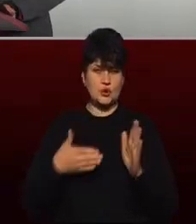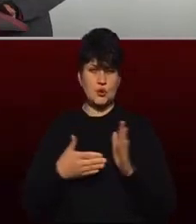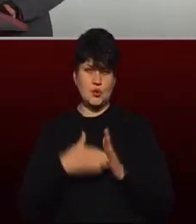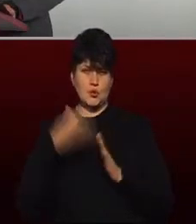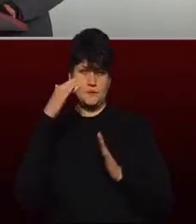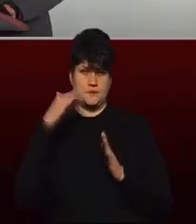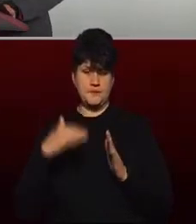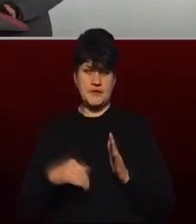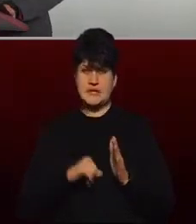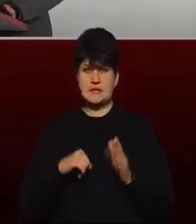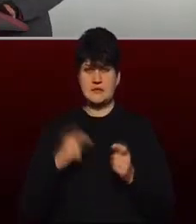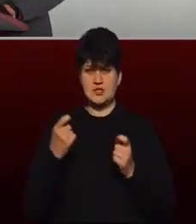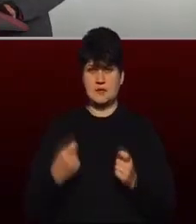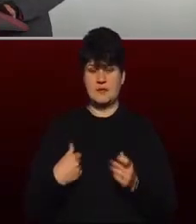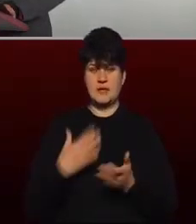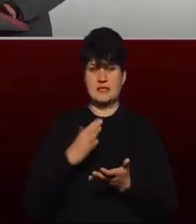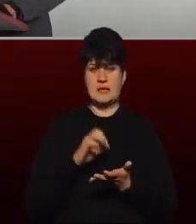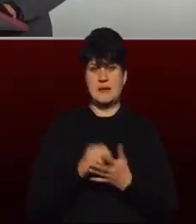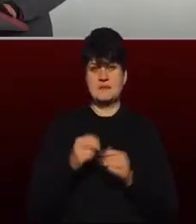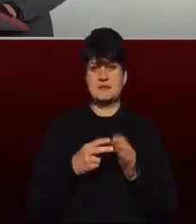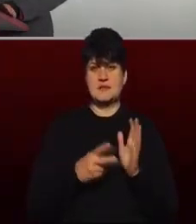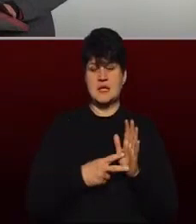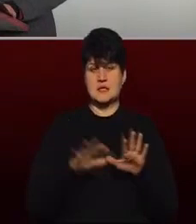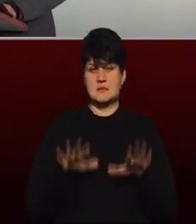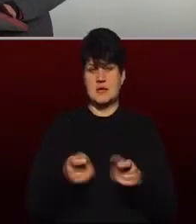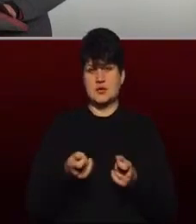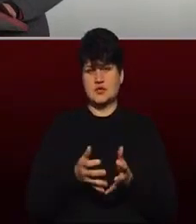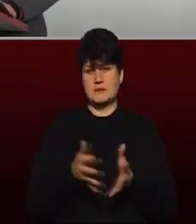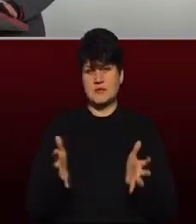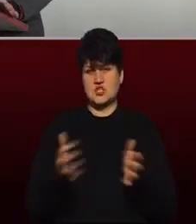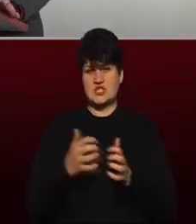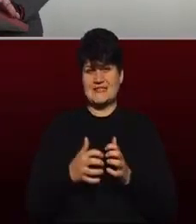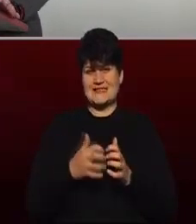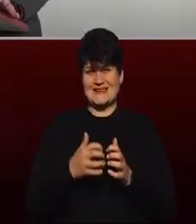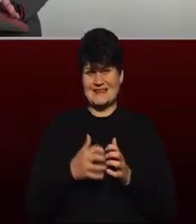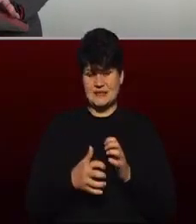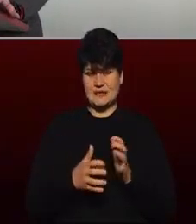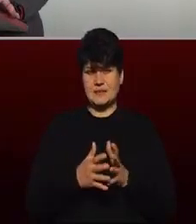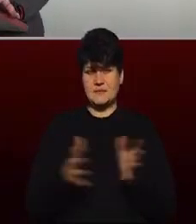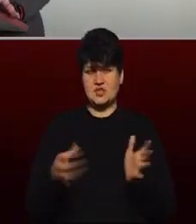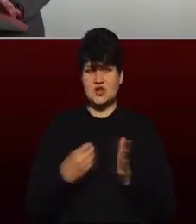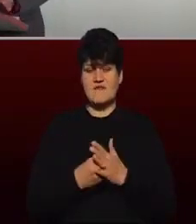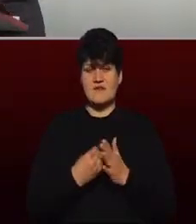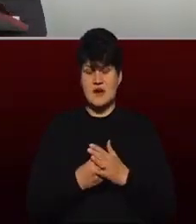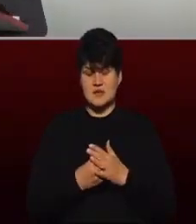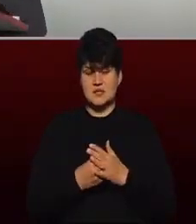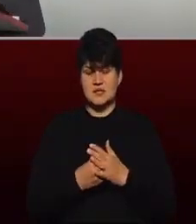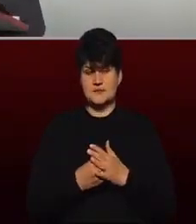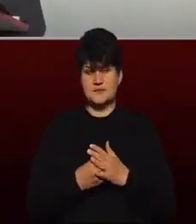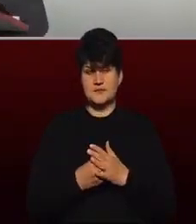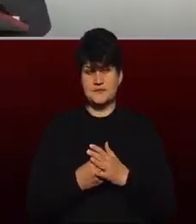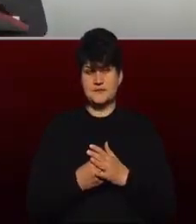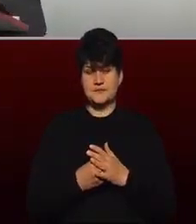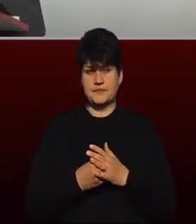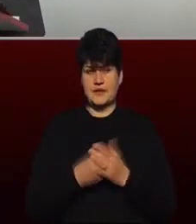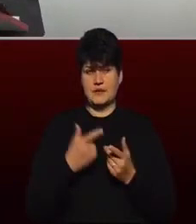найдешевшої. Ми займаємо 17-ту позицію, це там трошки більше середини. Найбільша вартість, згідно цієї інформації, яку ми, в